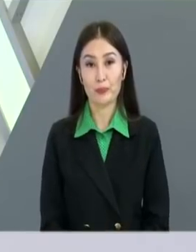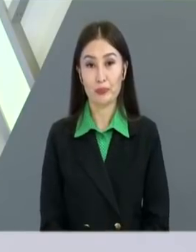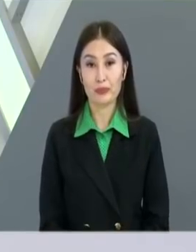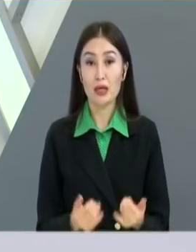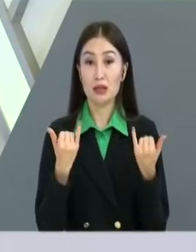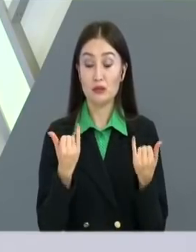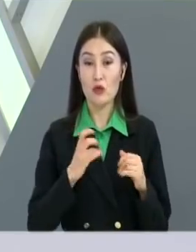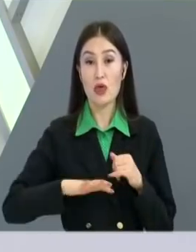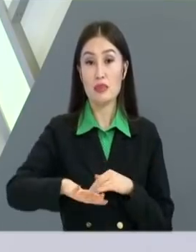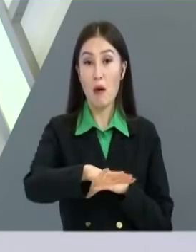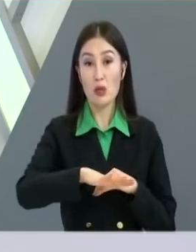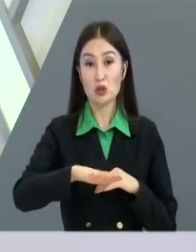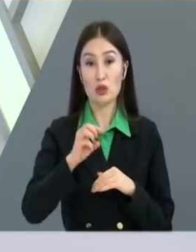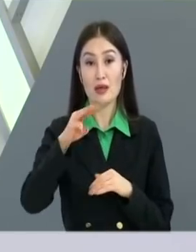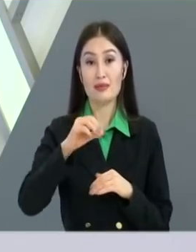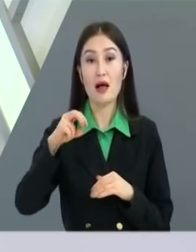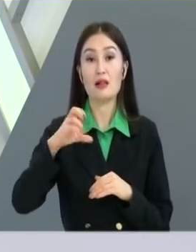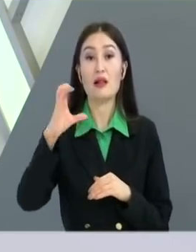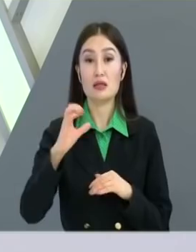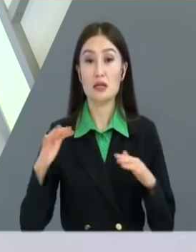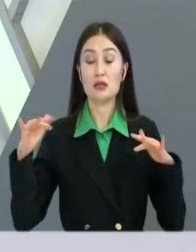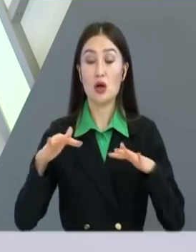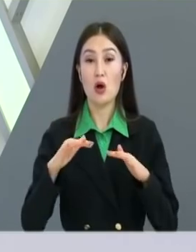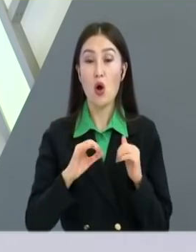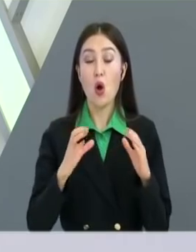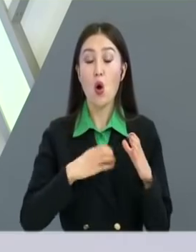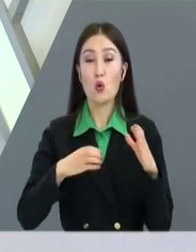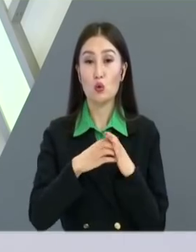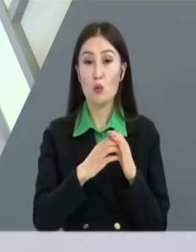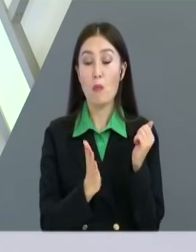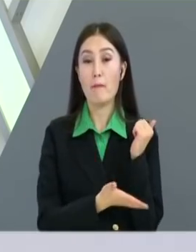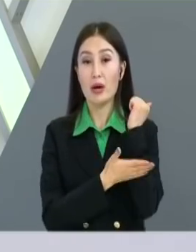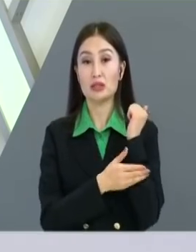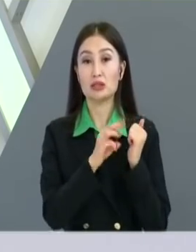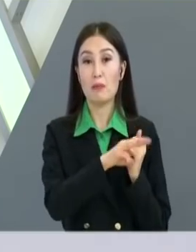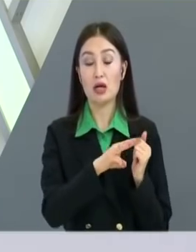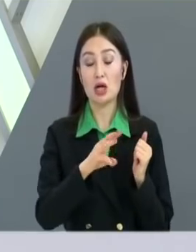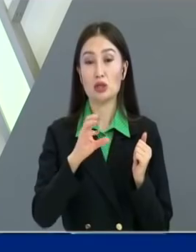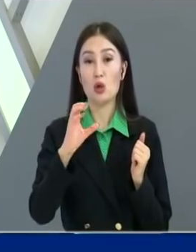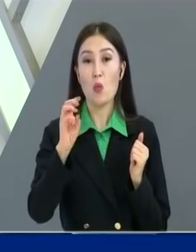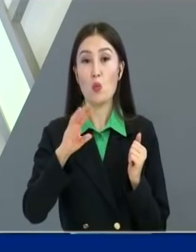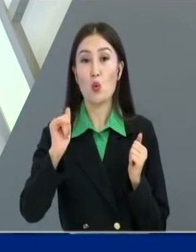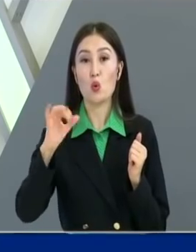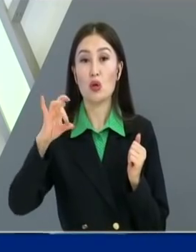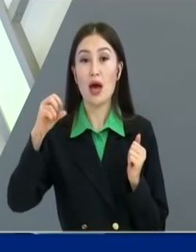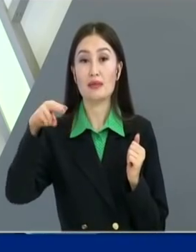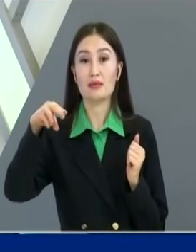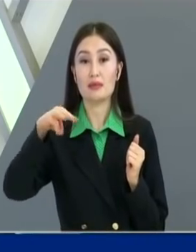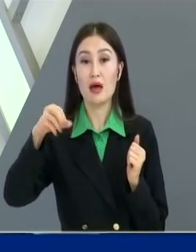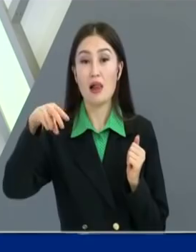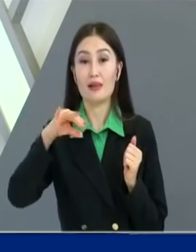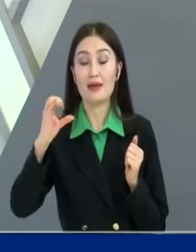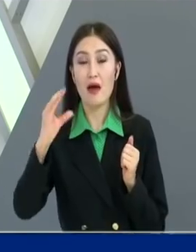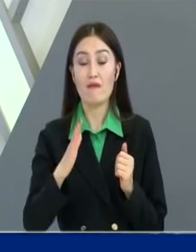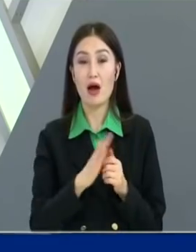А сегодня на площади в Таласе собралась группа в поддержку Марата Мураталиева. Ранее полпред в Таласской области заявил, что уходит